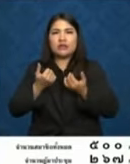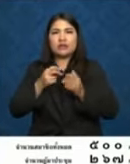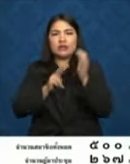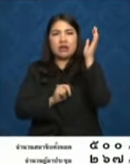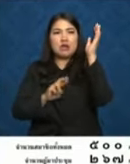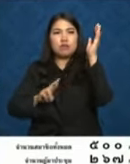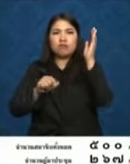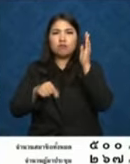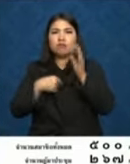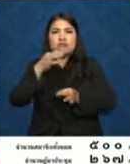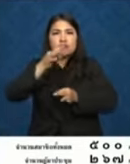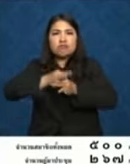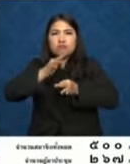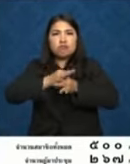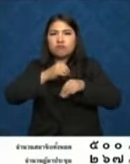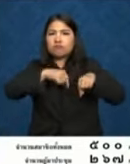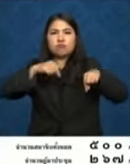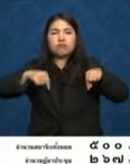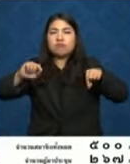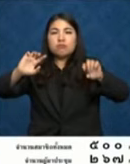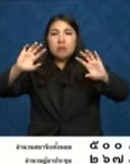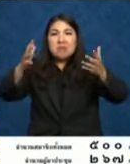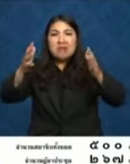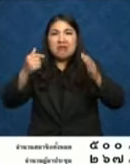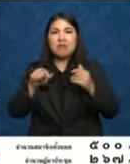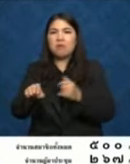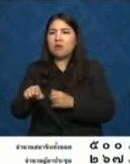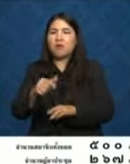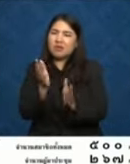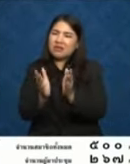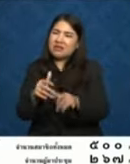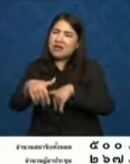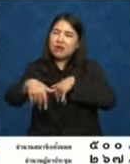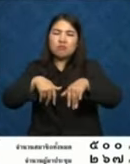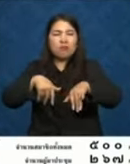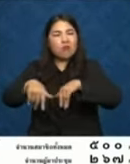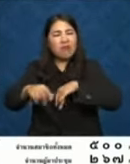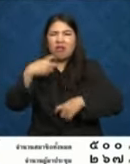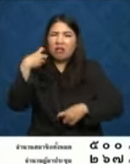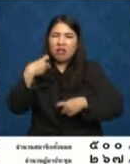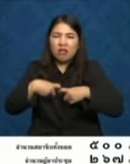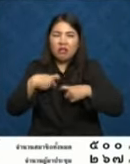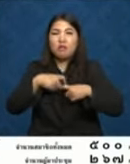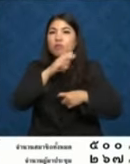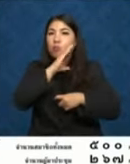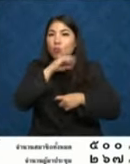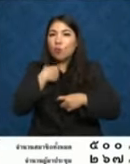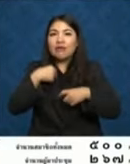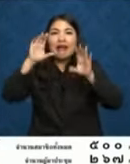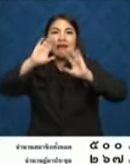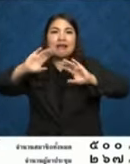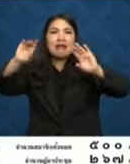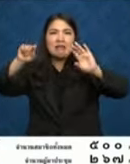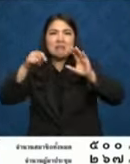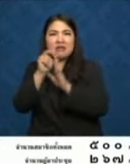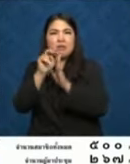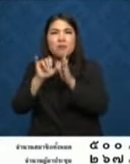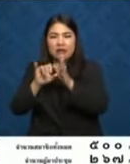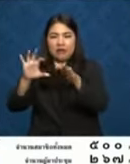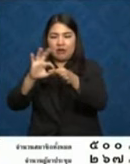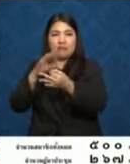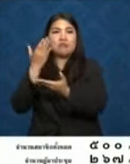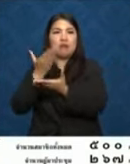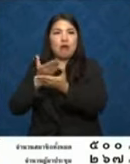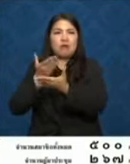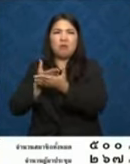ารสักแห่งเลยนะครับท่านประธานทำให้ชาวบ้านมีความยากลำบากมากนะครับเวลารัฐมีนโยบายอะไรที่เกี่ยวกับการเงินนะฮะ